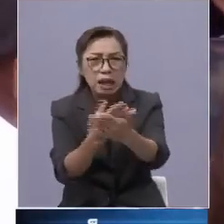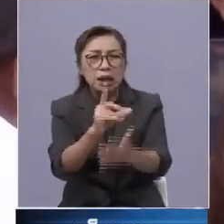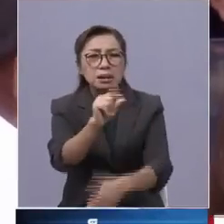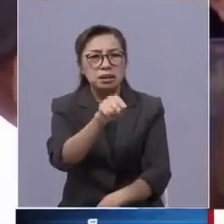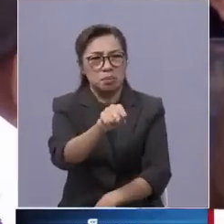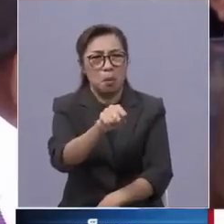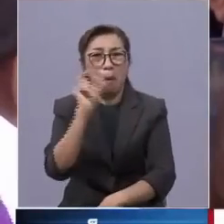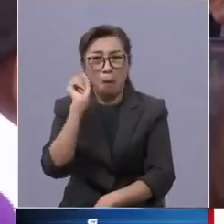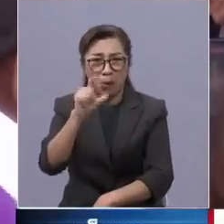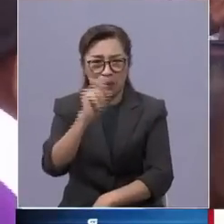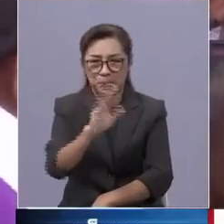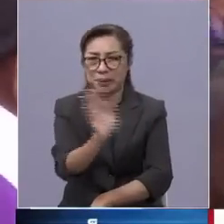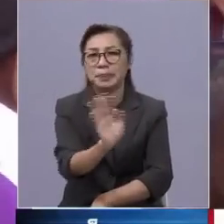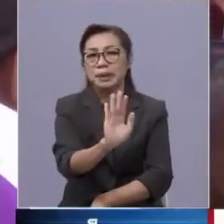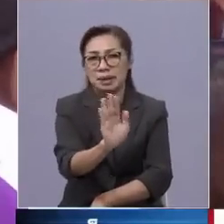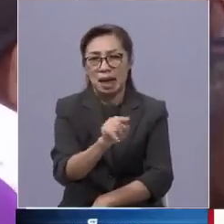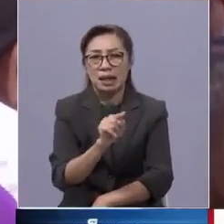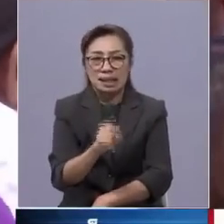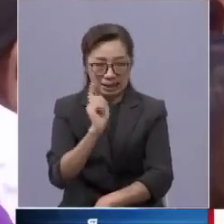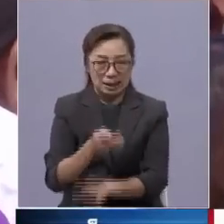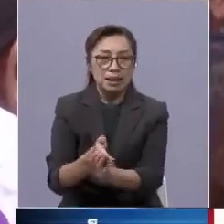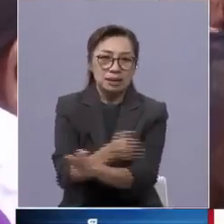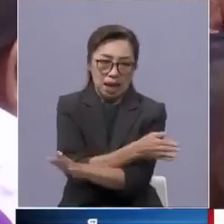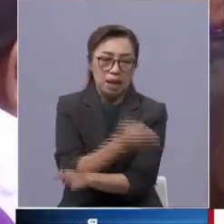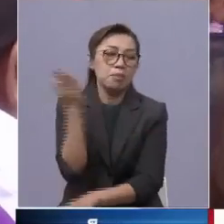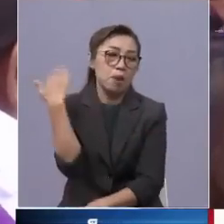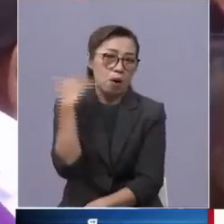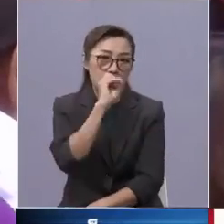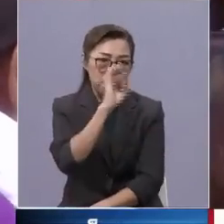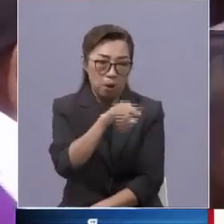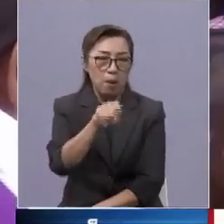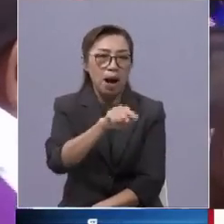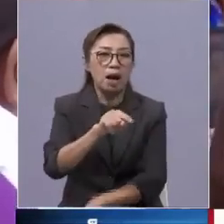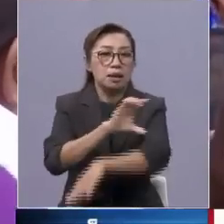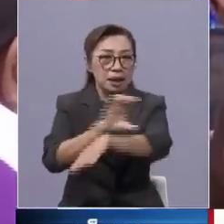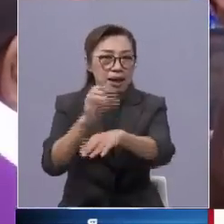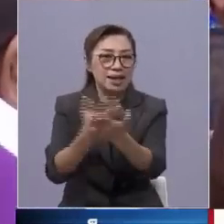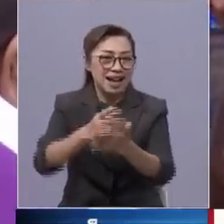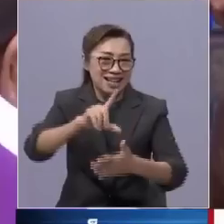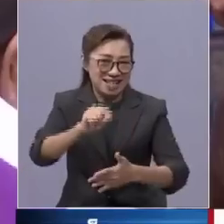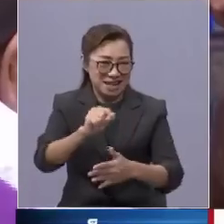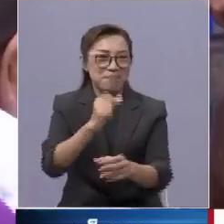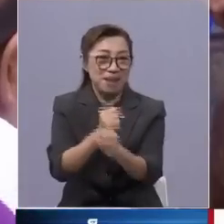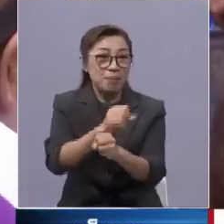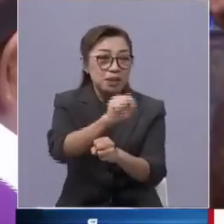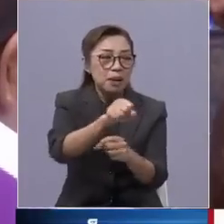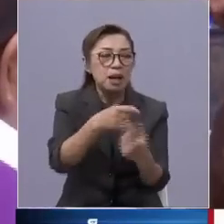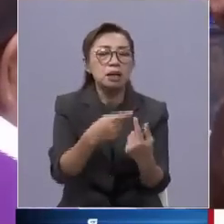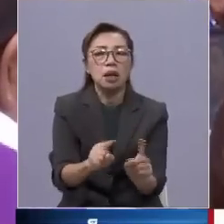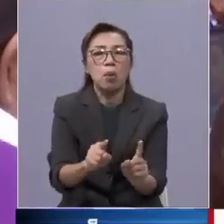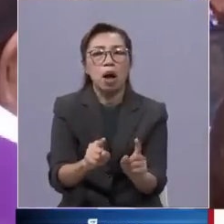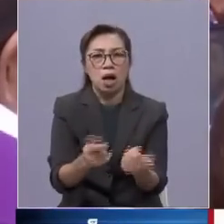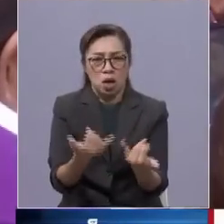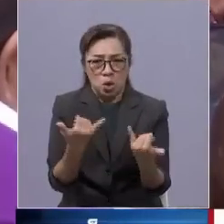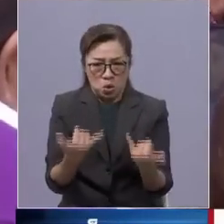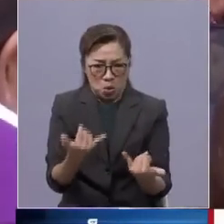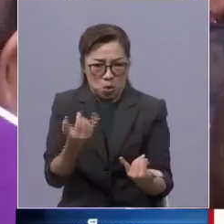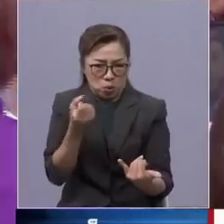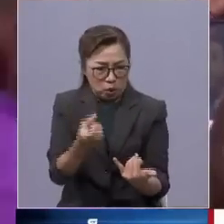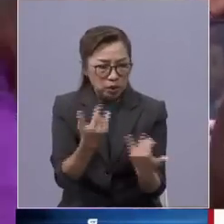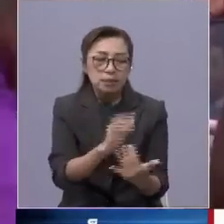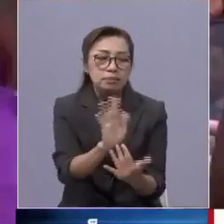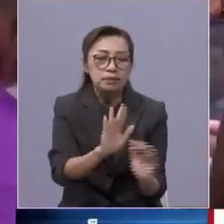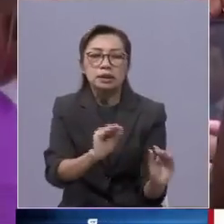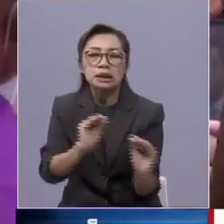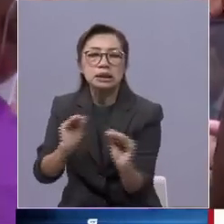ก็นโยบายเนี้ยแม้ว่าจะหาเสียงไปแล้วแต่ว่ารอได้คาดว่าน่าไม่เกิน2ปีครับจะผลักดันให้เป็นรูปธรรมได้